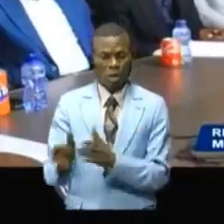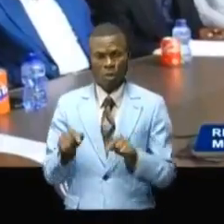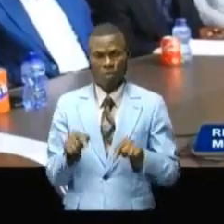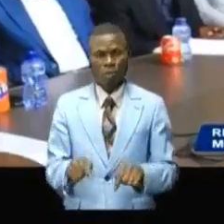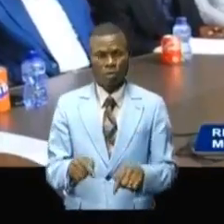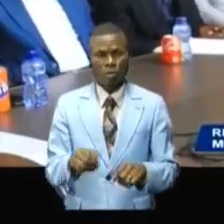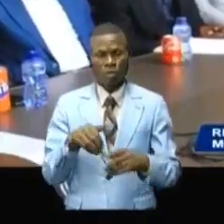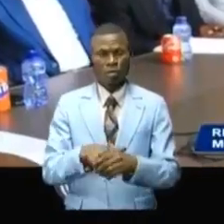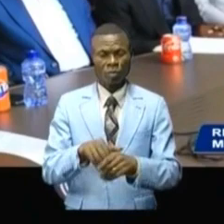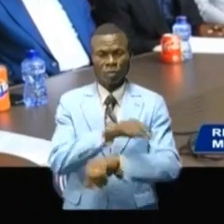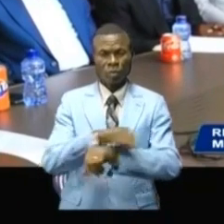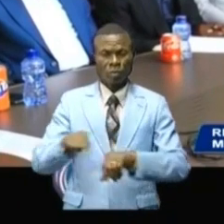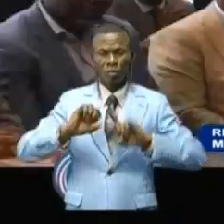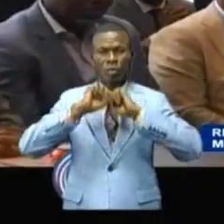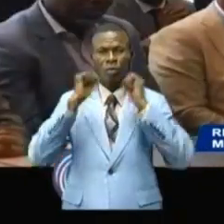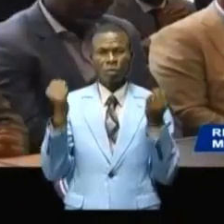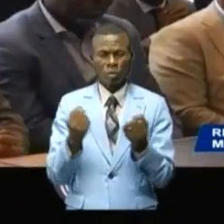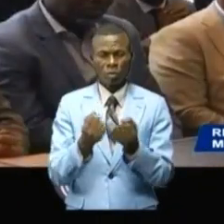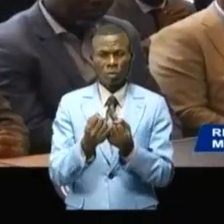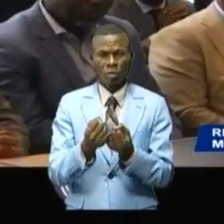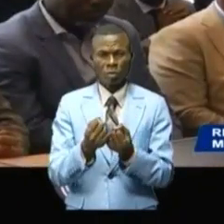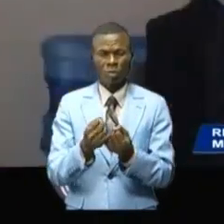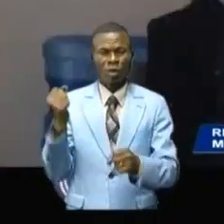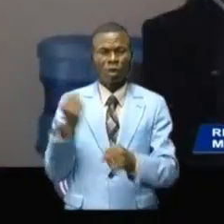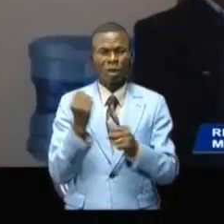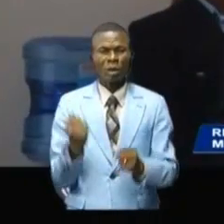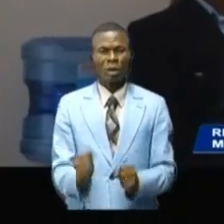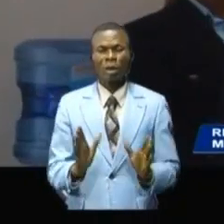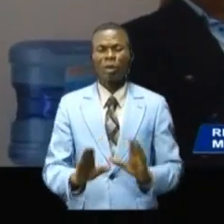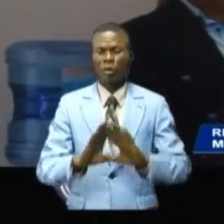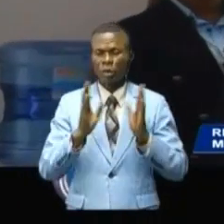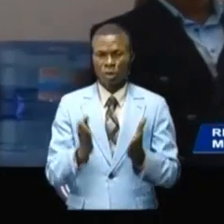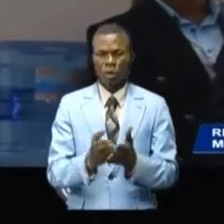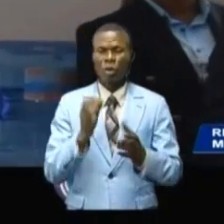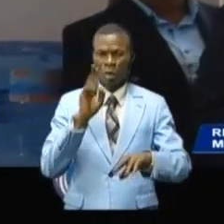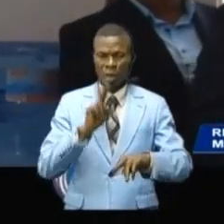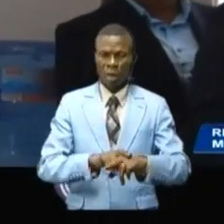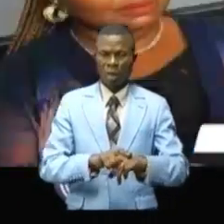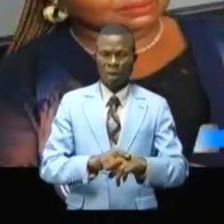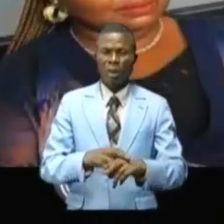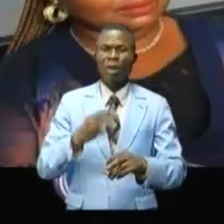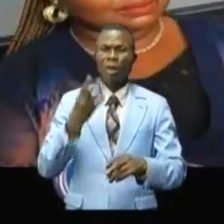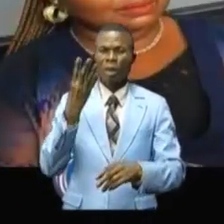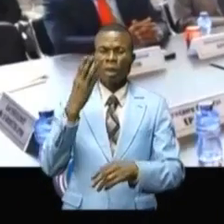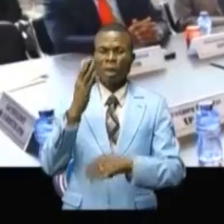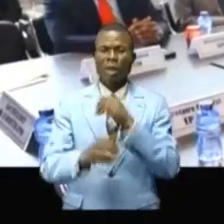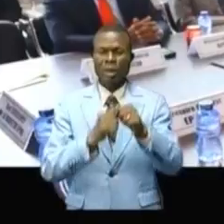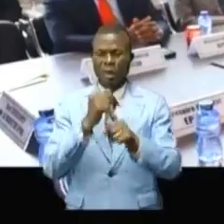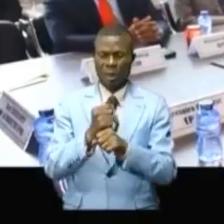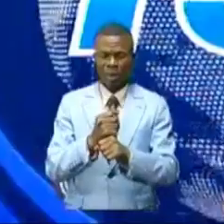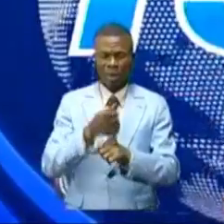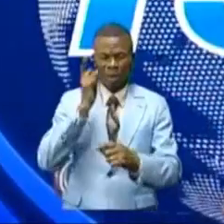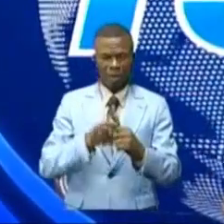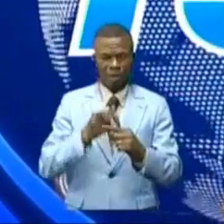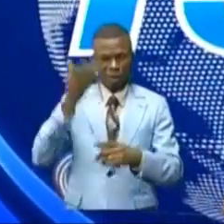désormais d'un siège social où l'ensemble du personnel est bien installé après 4 années d'errance.